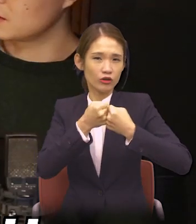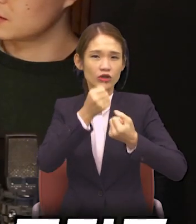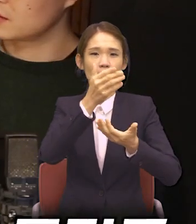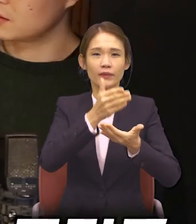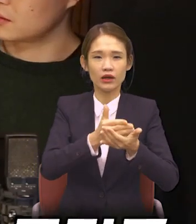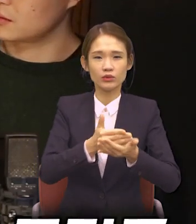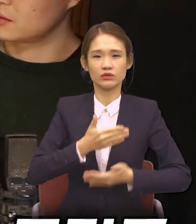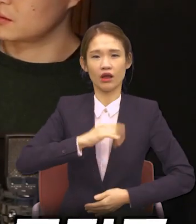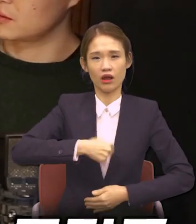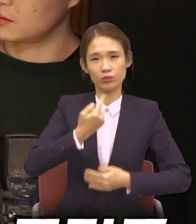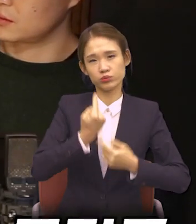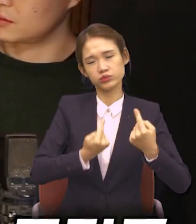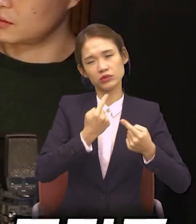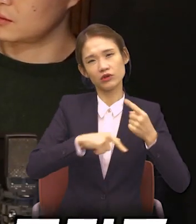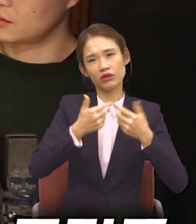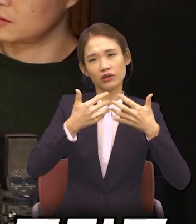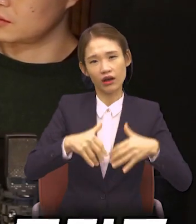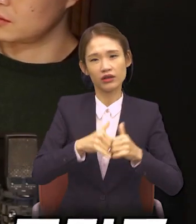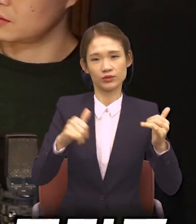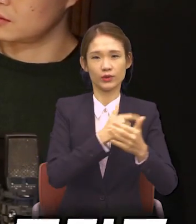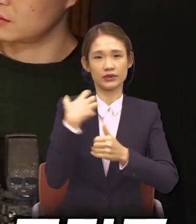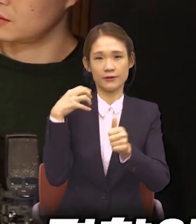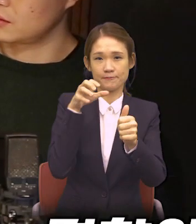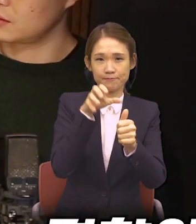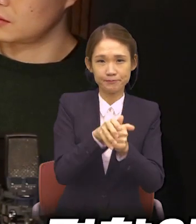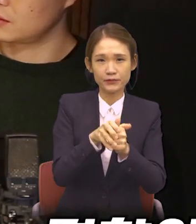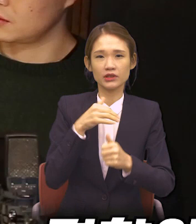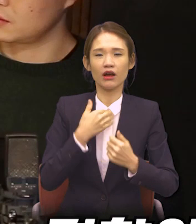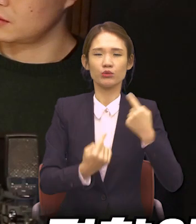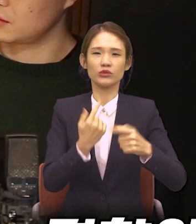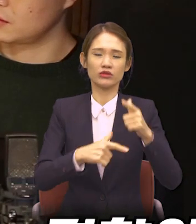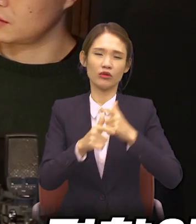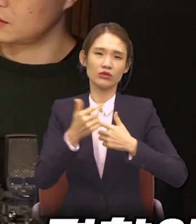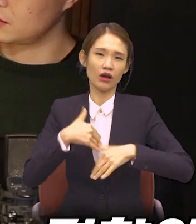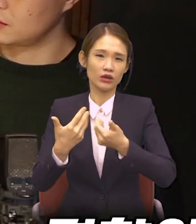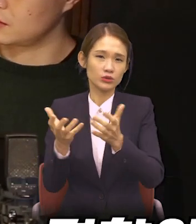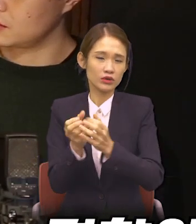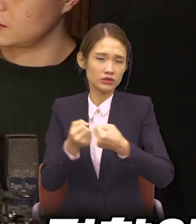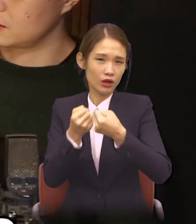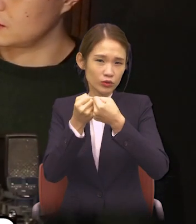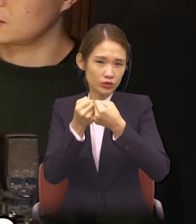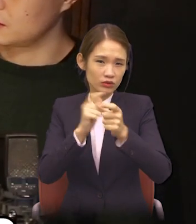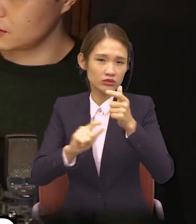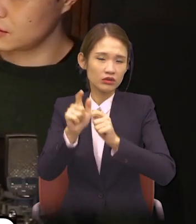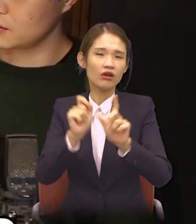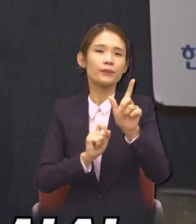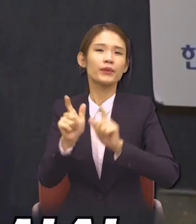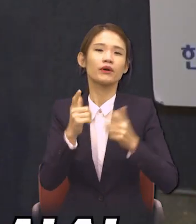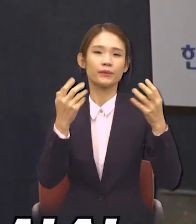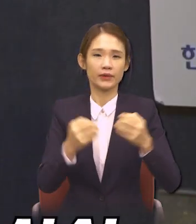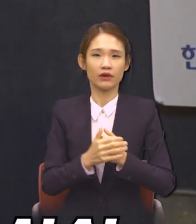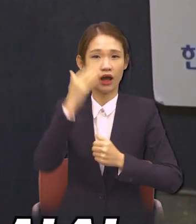싸우기보다는 자기보다 약한 쪽에 책임을 돌리고 자기보다 약한 쪽과 싸우려고 하는 경향이 굉장히 커진 것